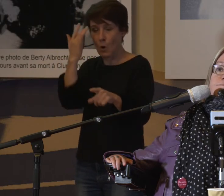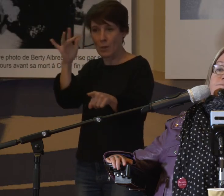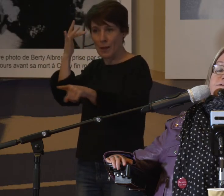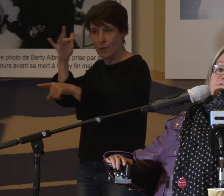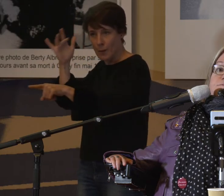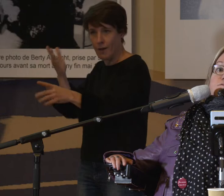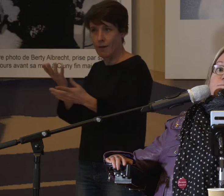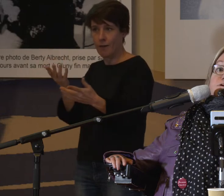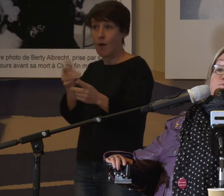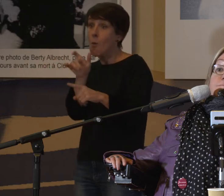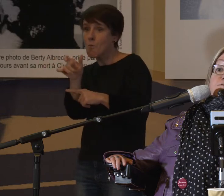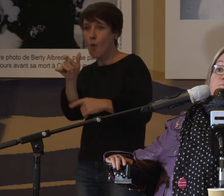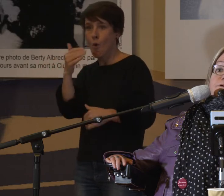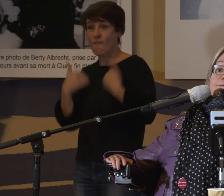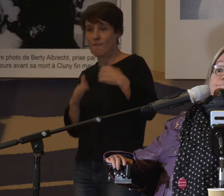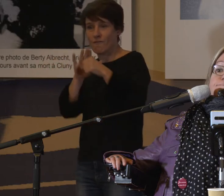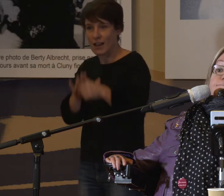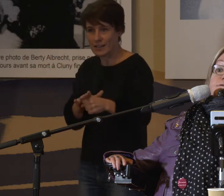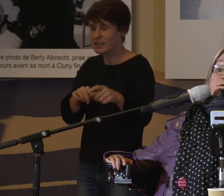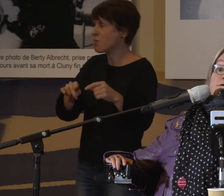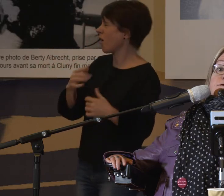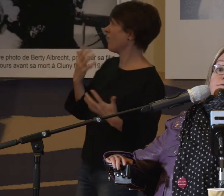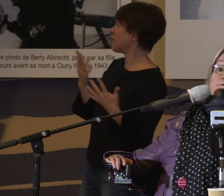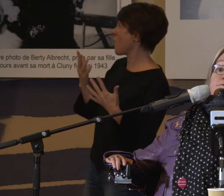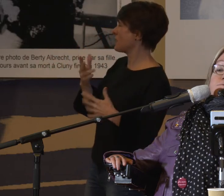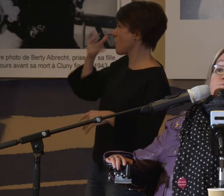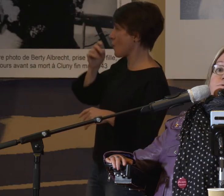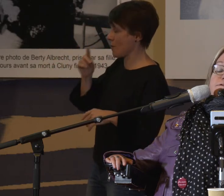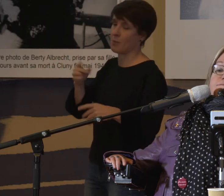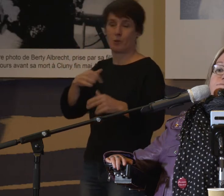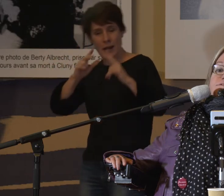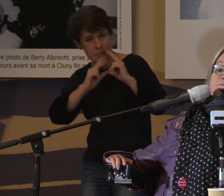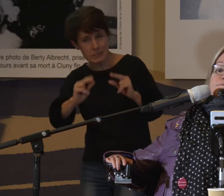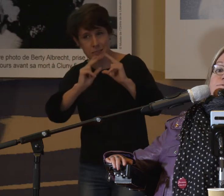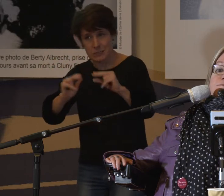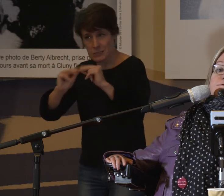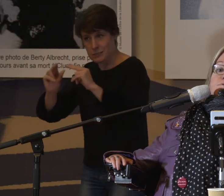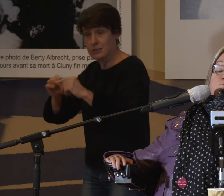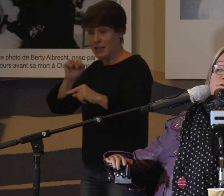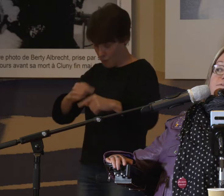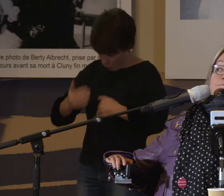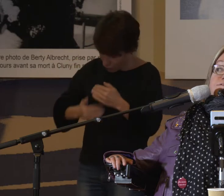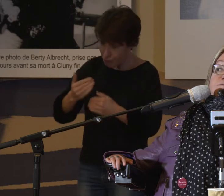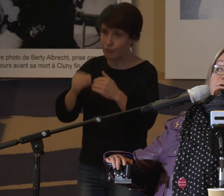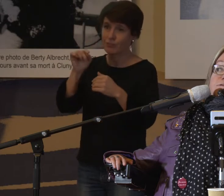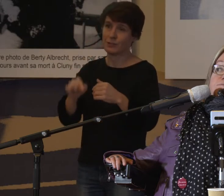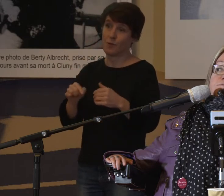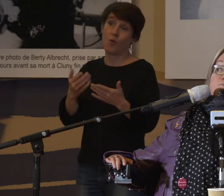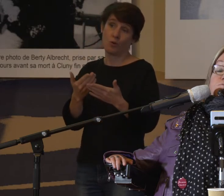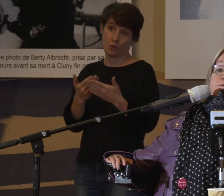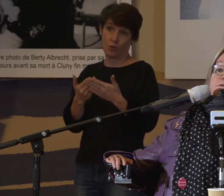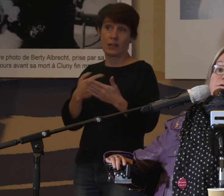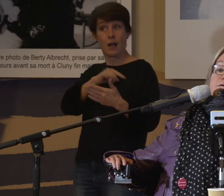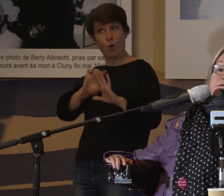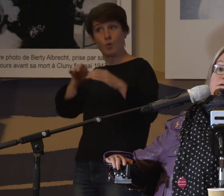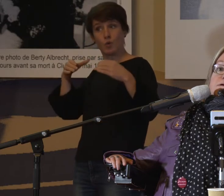vraiment, le validisme est encore parfois mal compris. Donc voilà, c'est aussi Donc évidemment, ça fait partie de